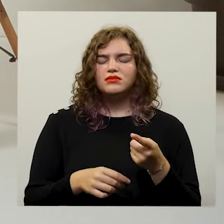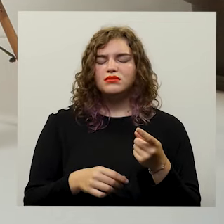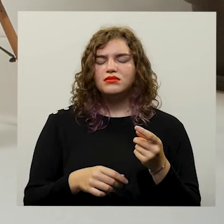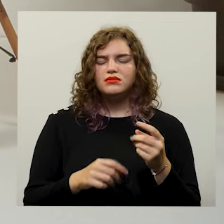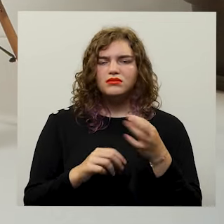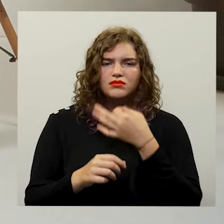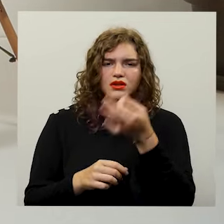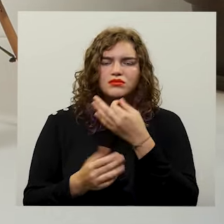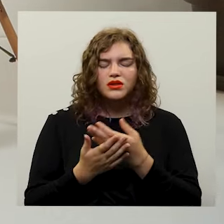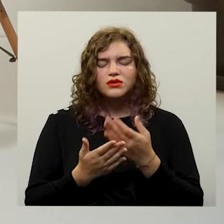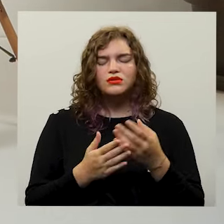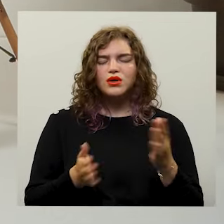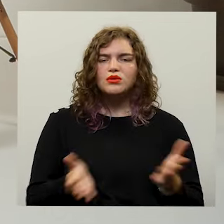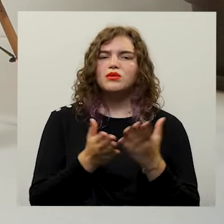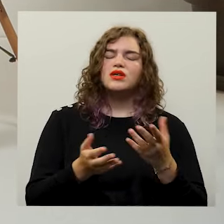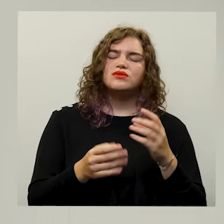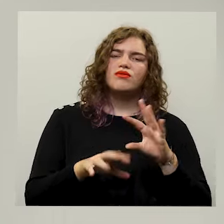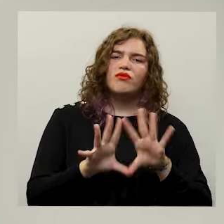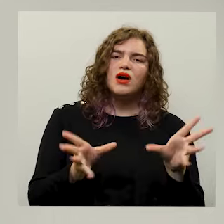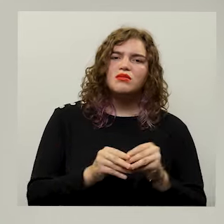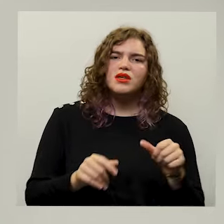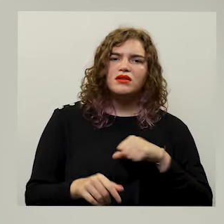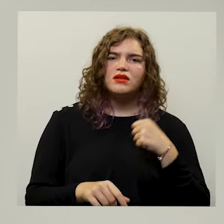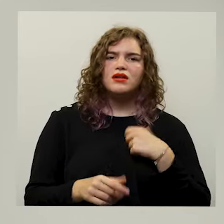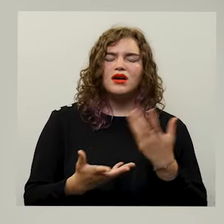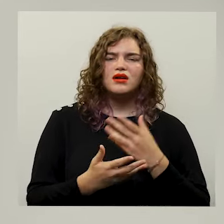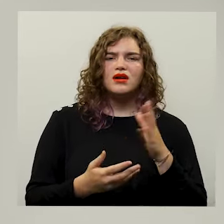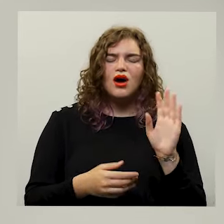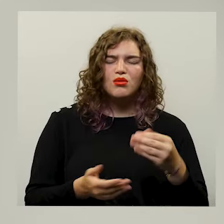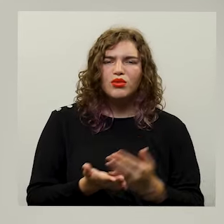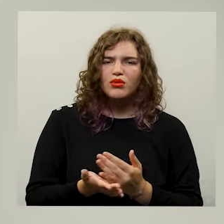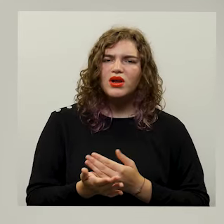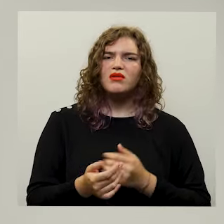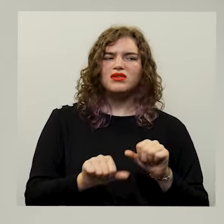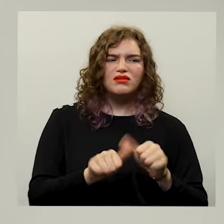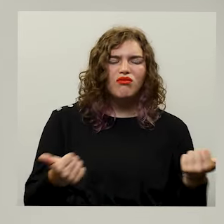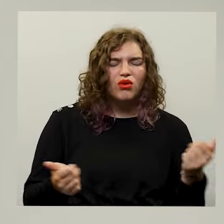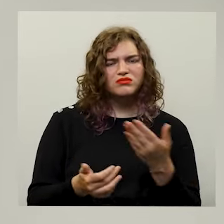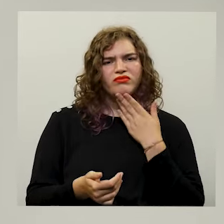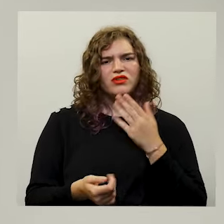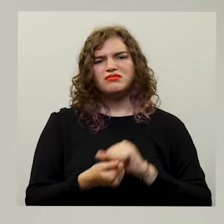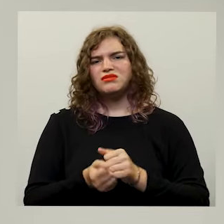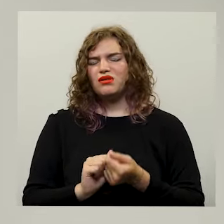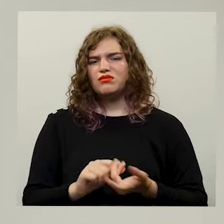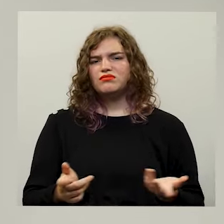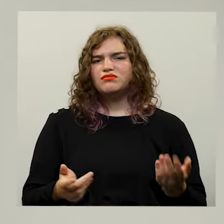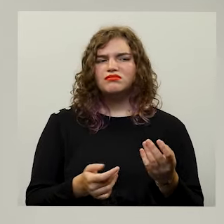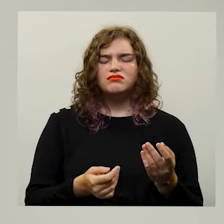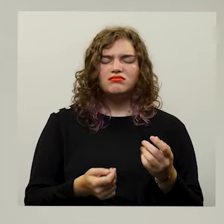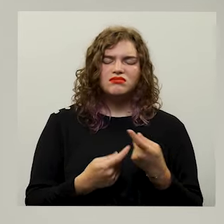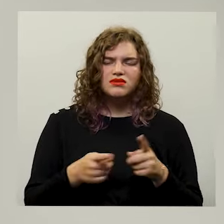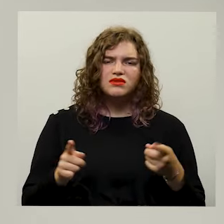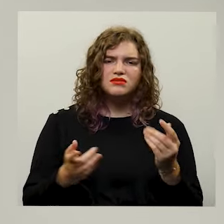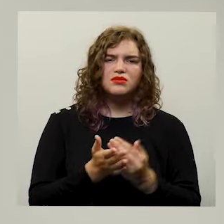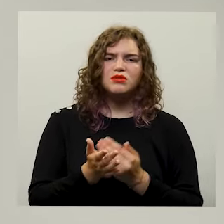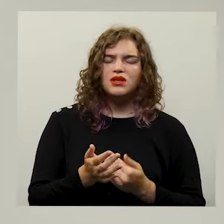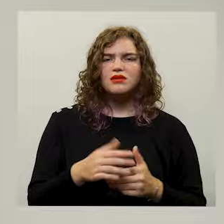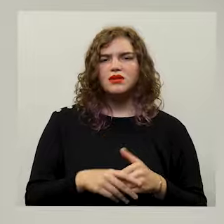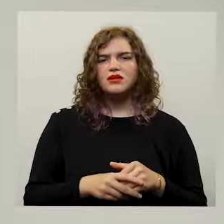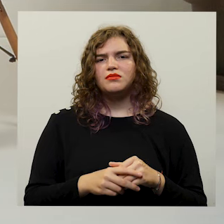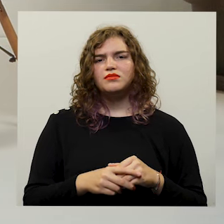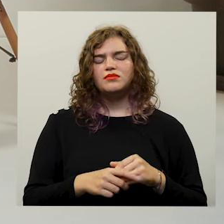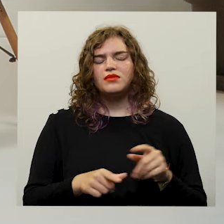pentru familiile tinere care poate sunt în prag de divorț sau se confruntă cu diverse probleme. Te